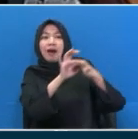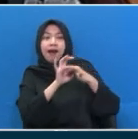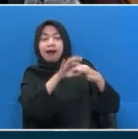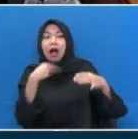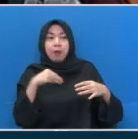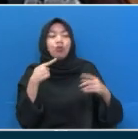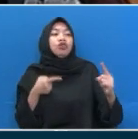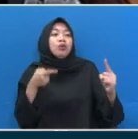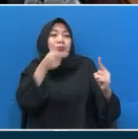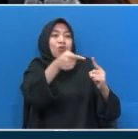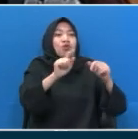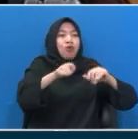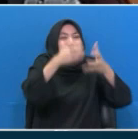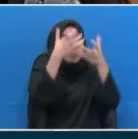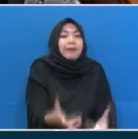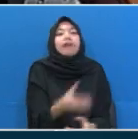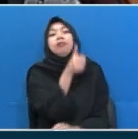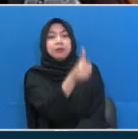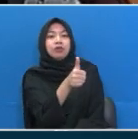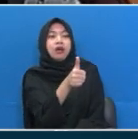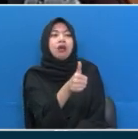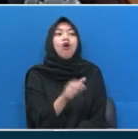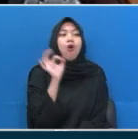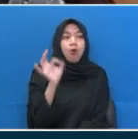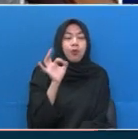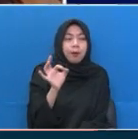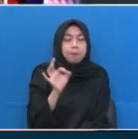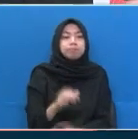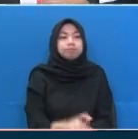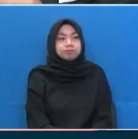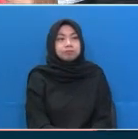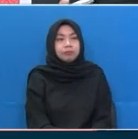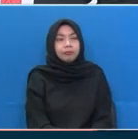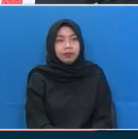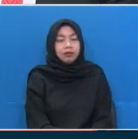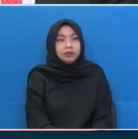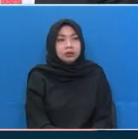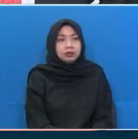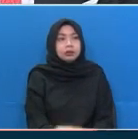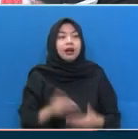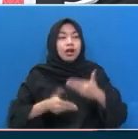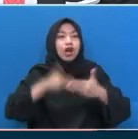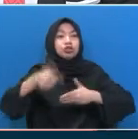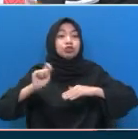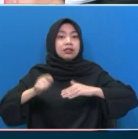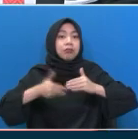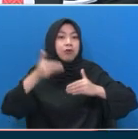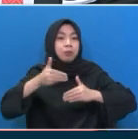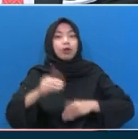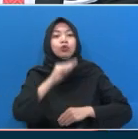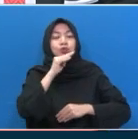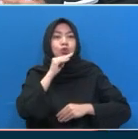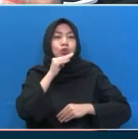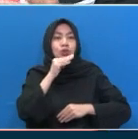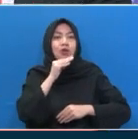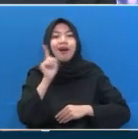dalam hukuman pidananya nanti baik kita nantikan bersama ya Mbak Kristen seperti Apa lanjutan dari persidangan ini besok nanti